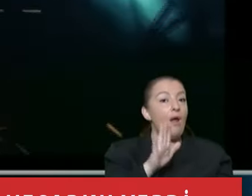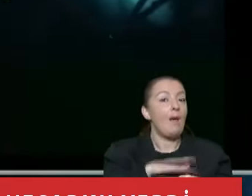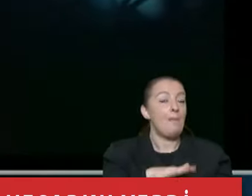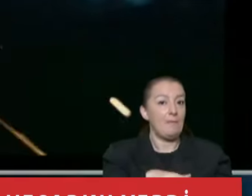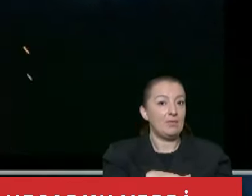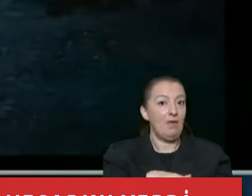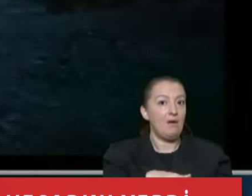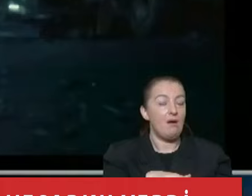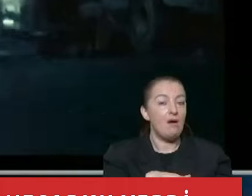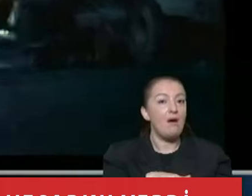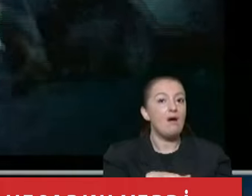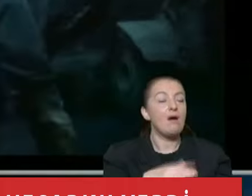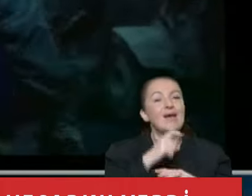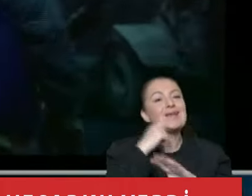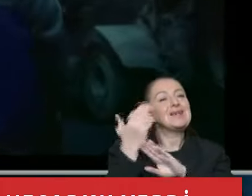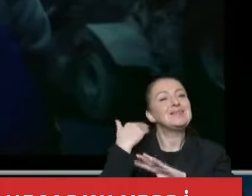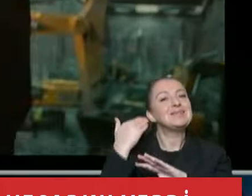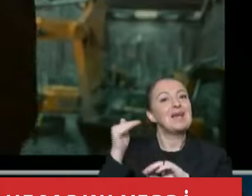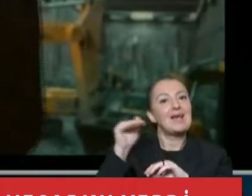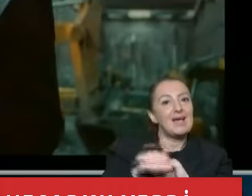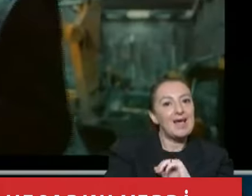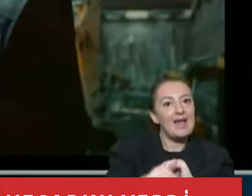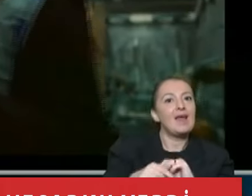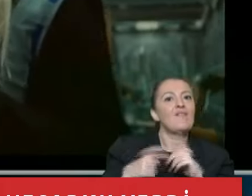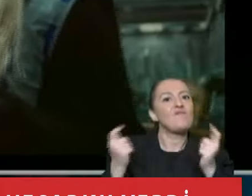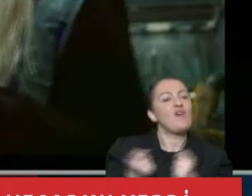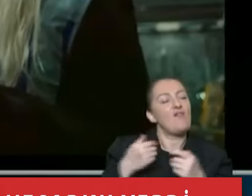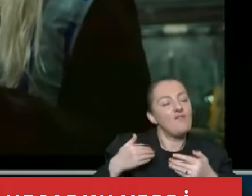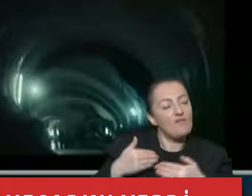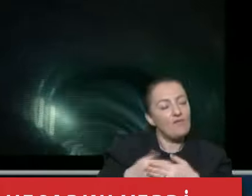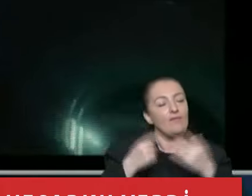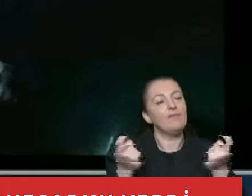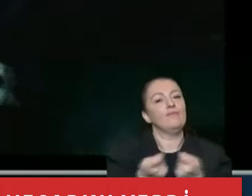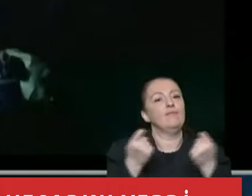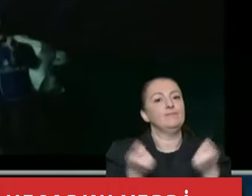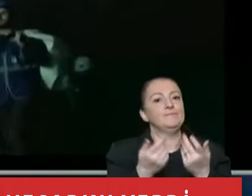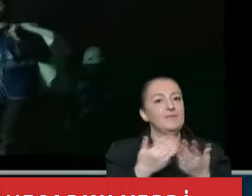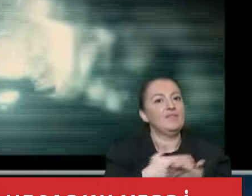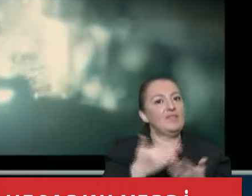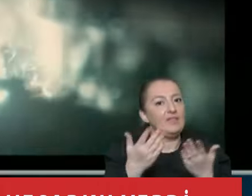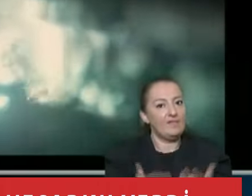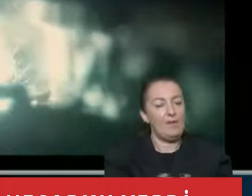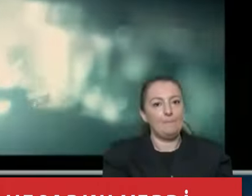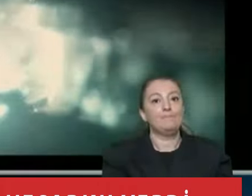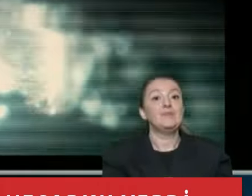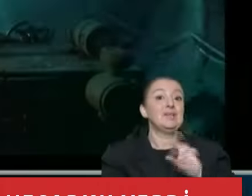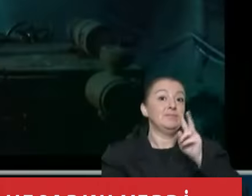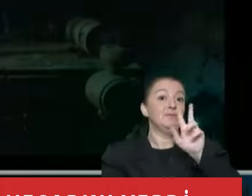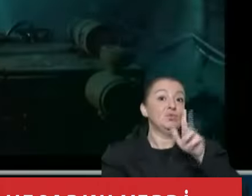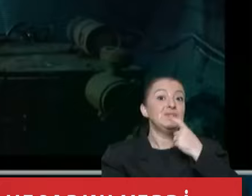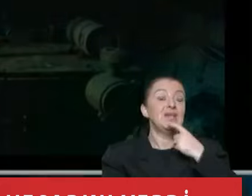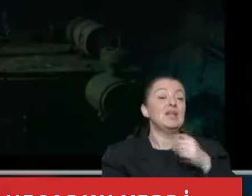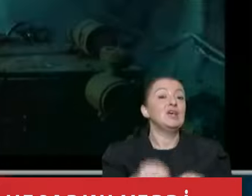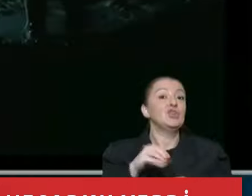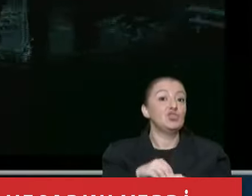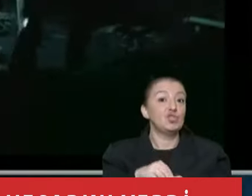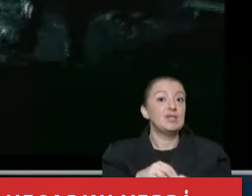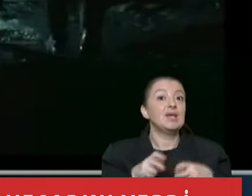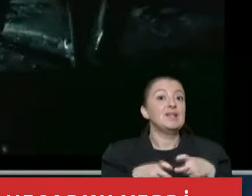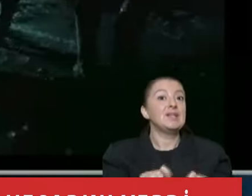da geçmişten gelen süreçle beraber devam ediyoruz değerli arkadaşlar 2023 yılı içerisinde